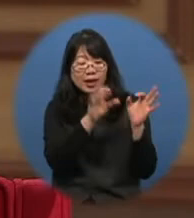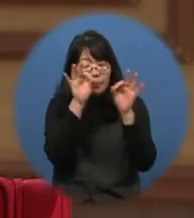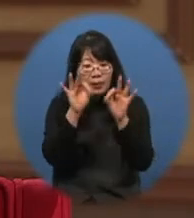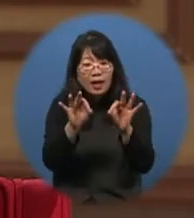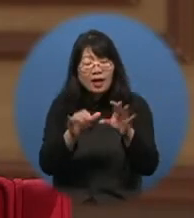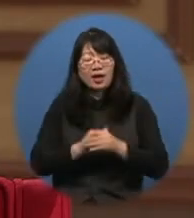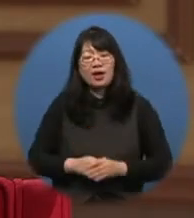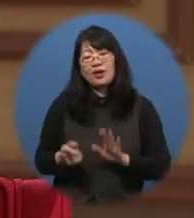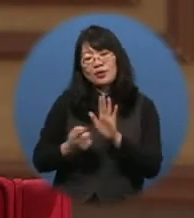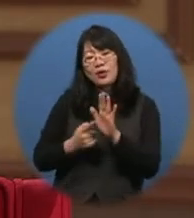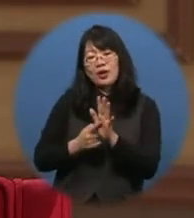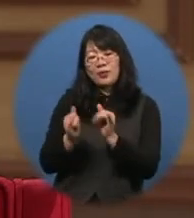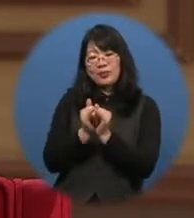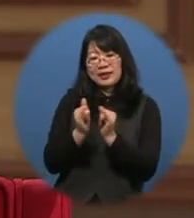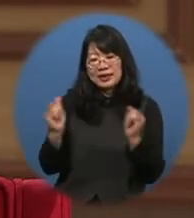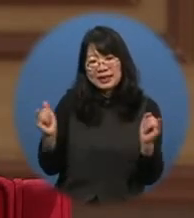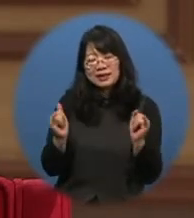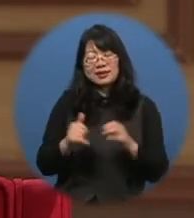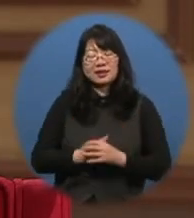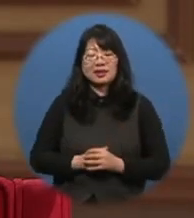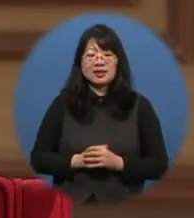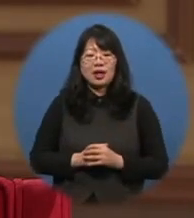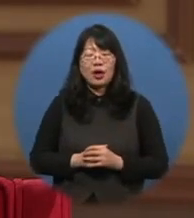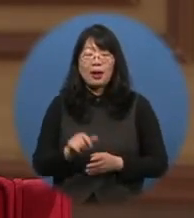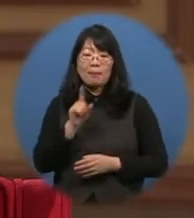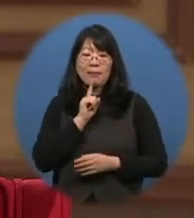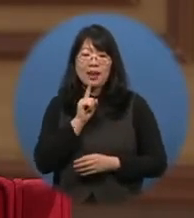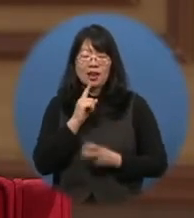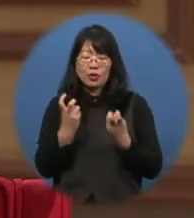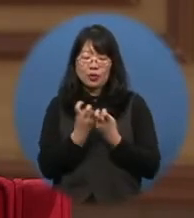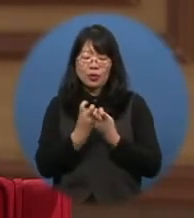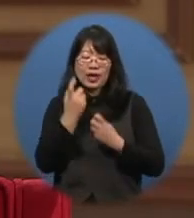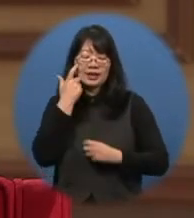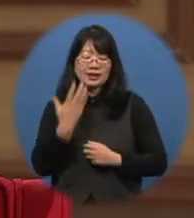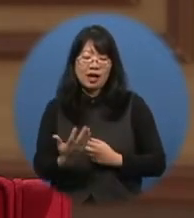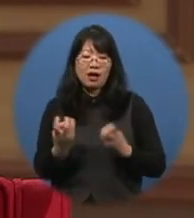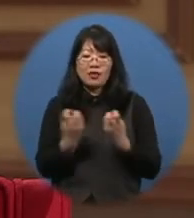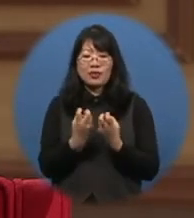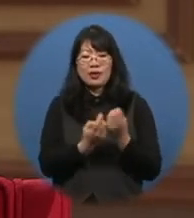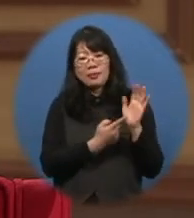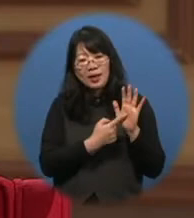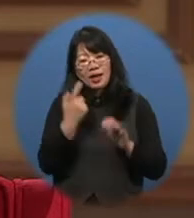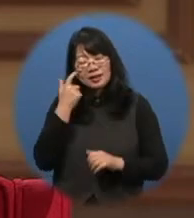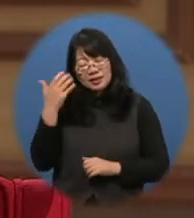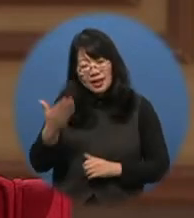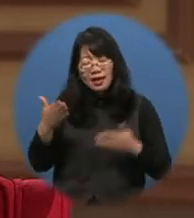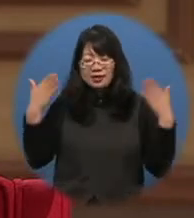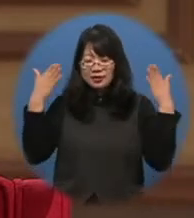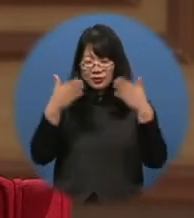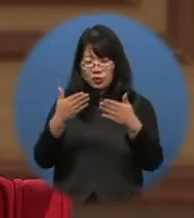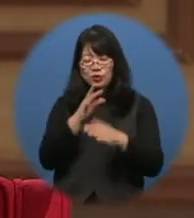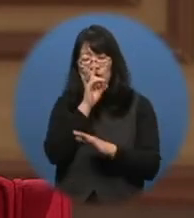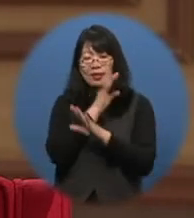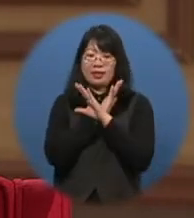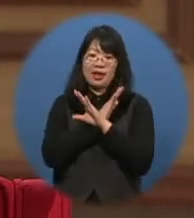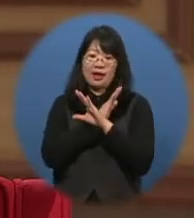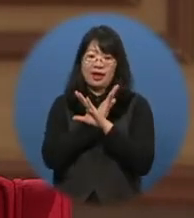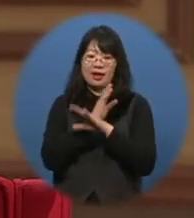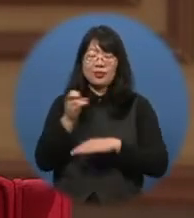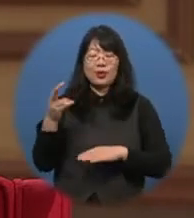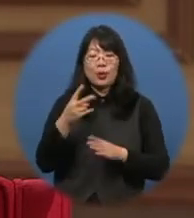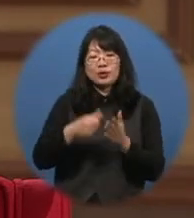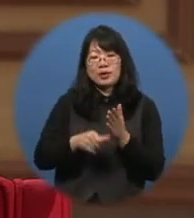시대에서는 광고인들이 어떻게 말하느냐, 어떻게 표현하느냐에만 집중해서는 안 되고